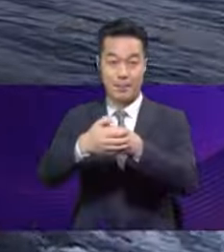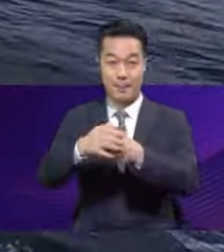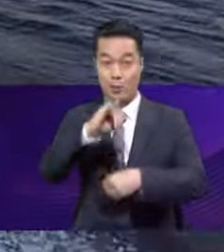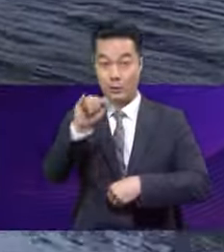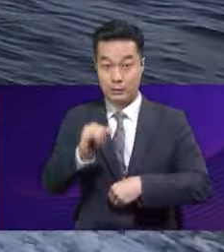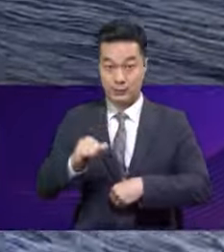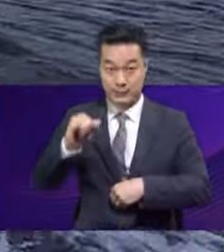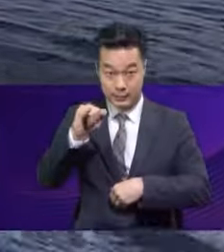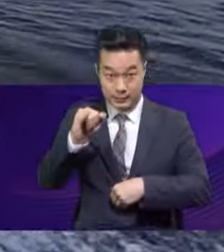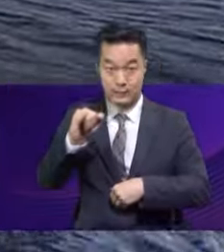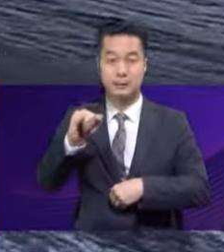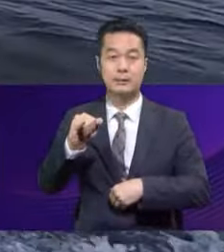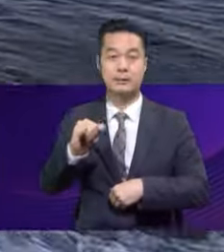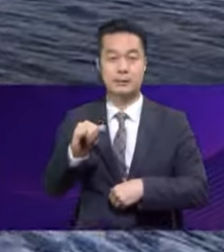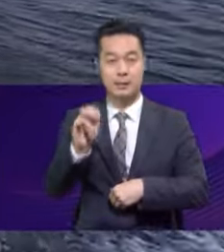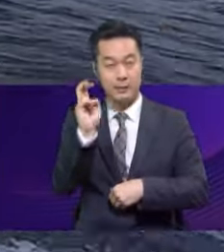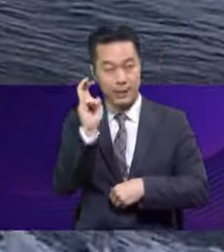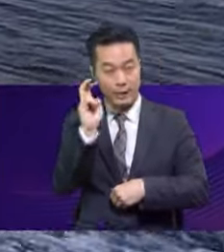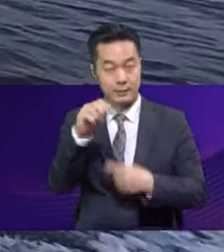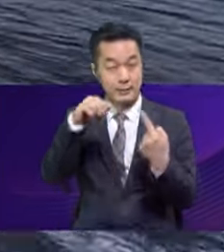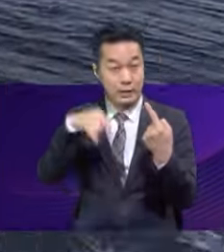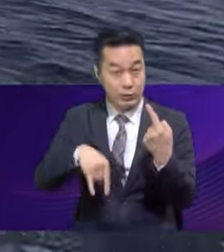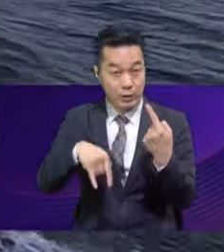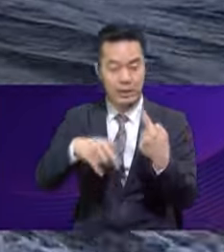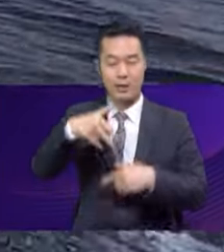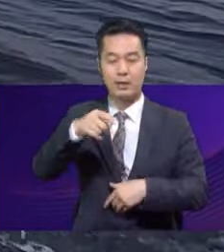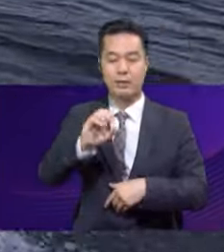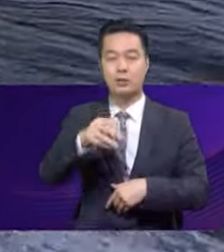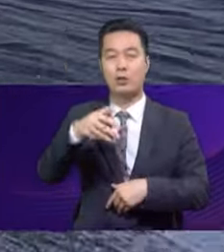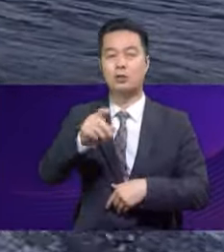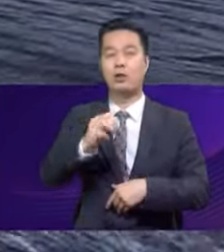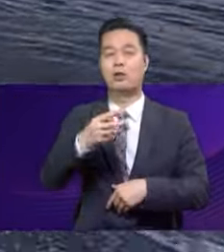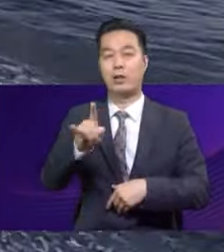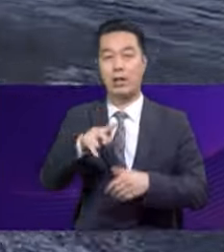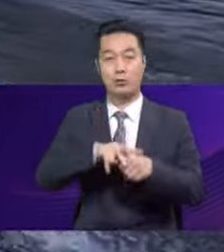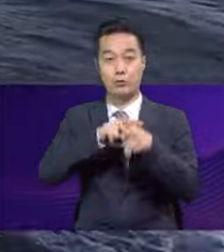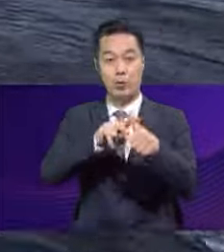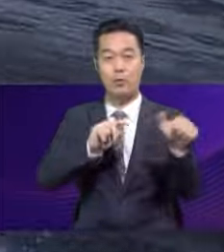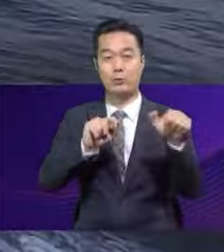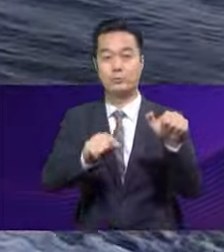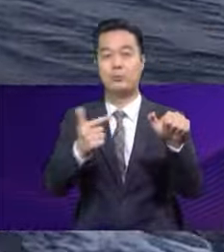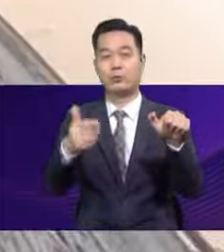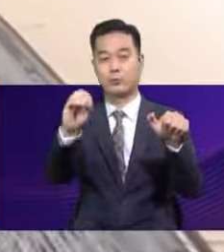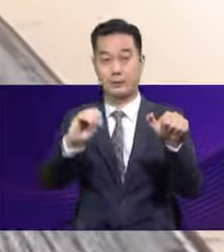을입니다. 예측 1위는 민주당 정청래 후보 50.6%입니다.